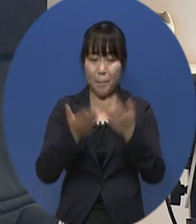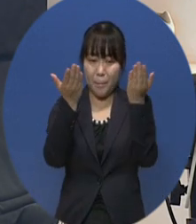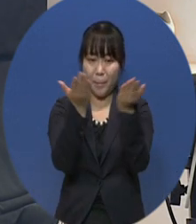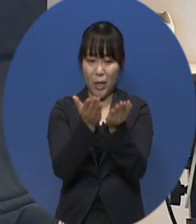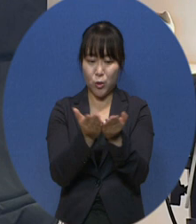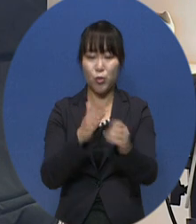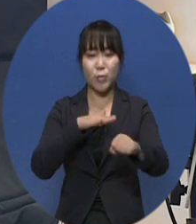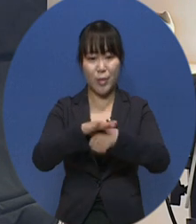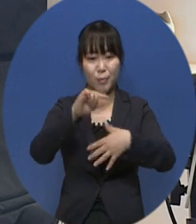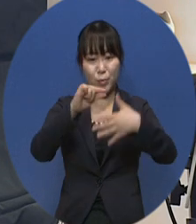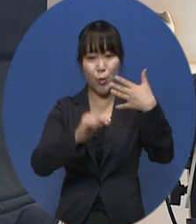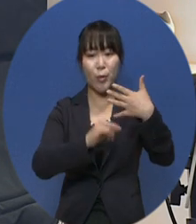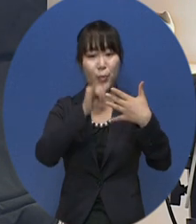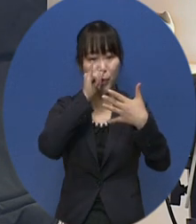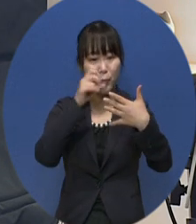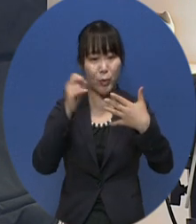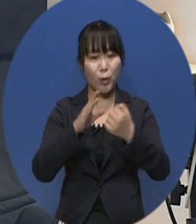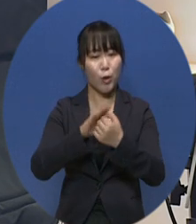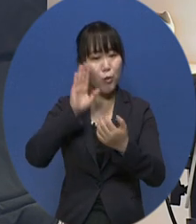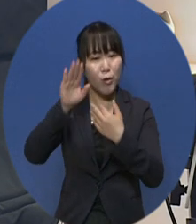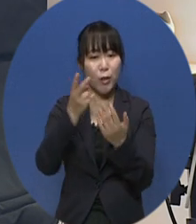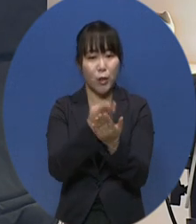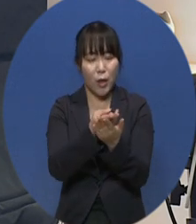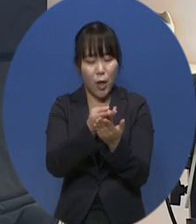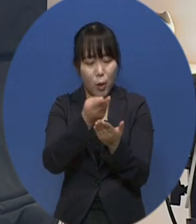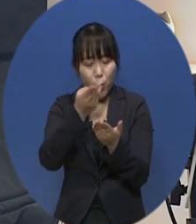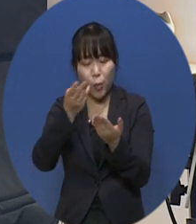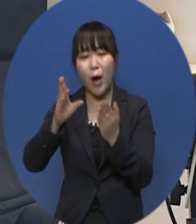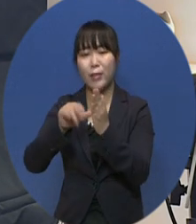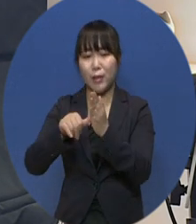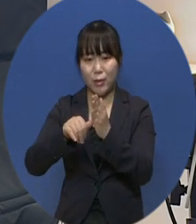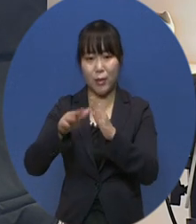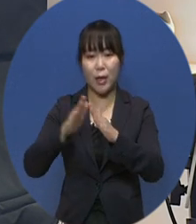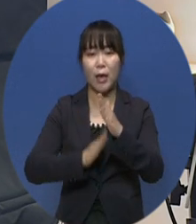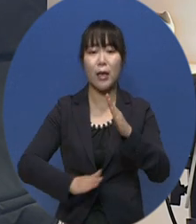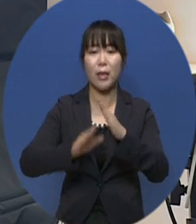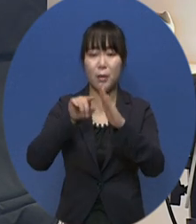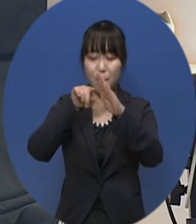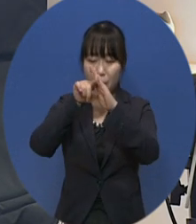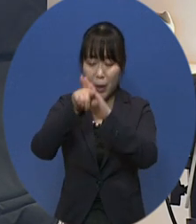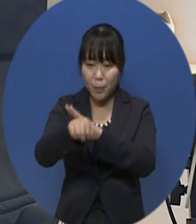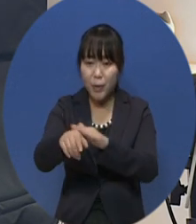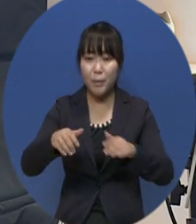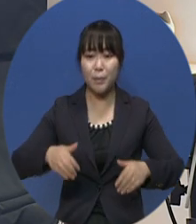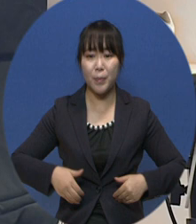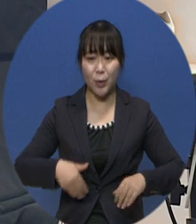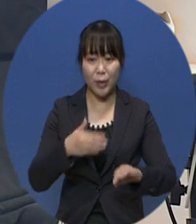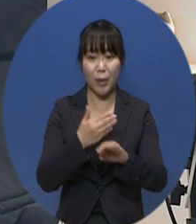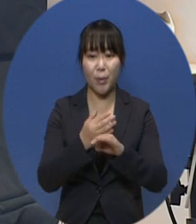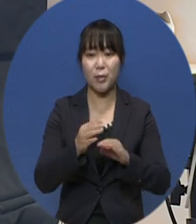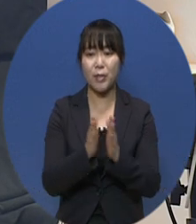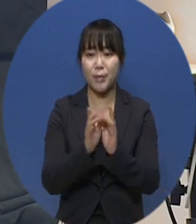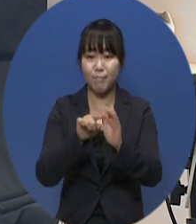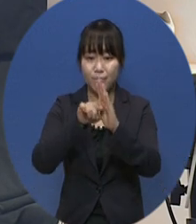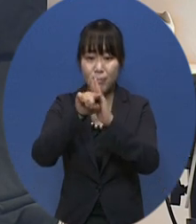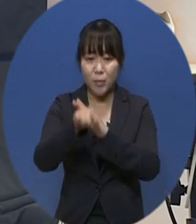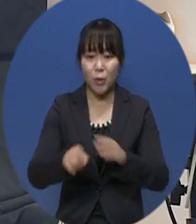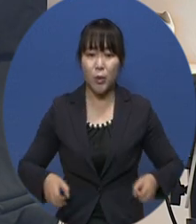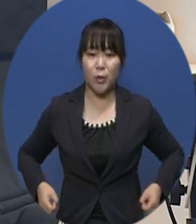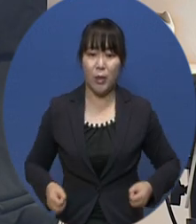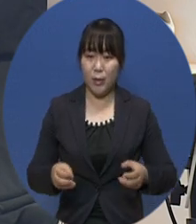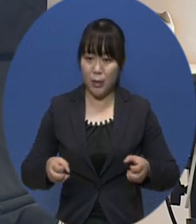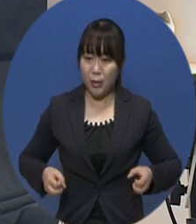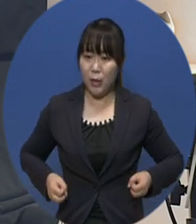맞춤형 프로그램을 진행하고요. 나중에 이제 퇴원 무렵에는 제가 가정 방문을 필요한 네. 경우에 가서 휠체어를